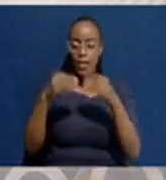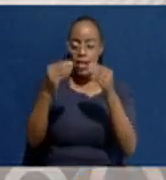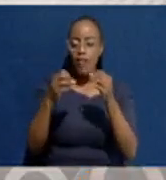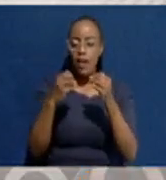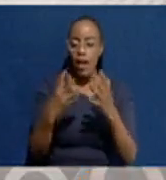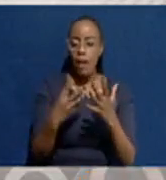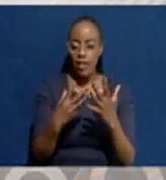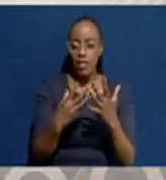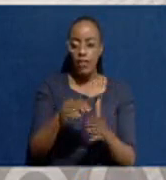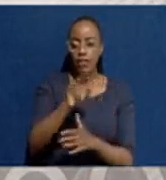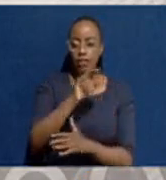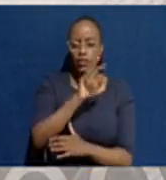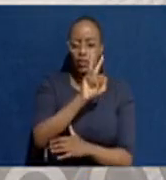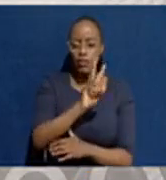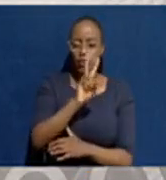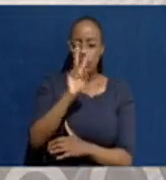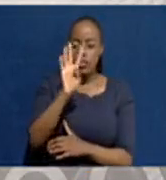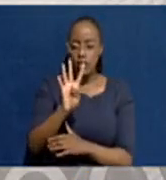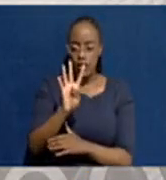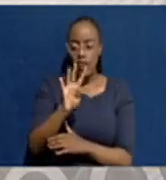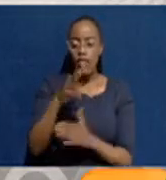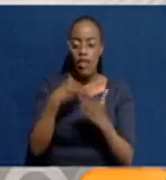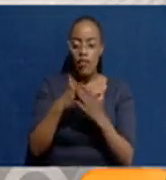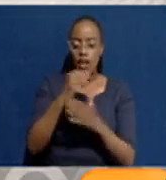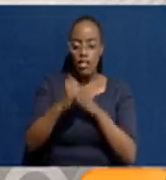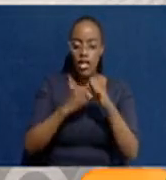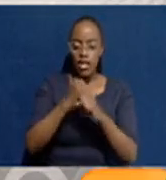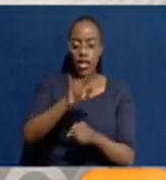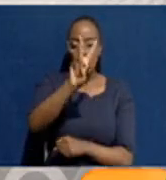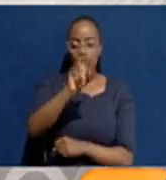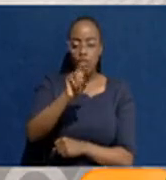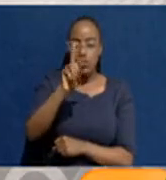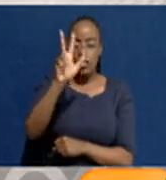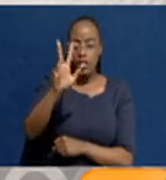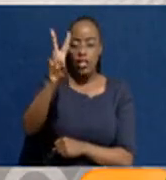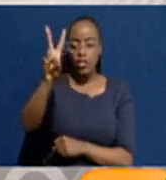bilioni 24.6 kwenye mwaka wa kifedha wa